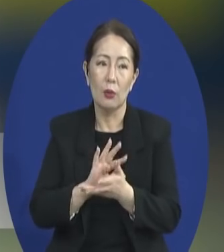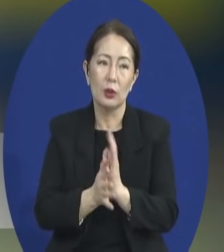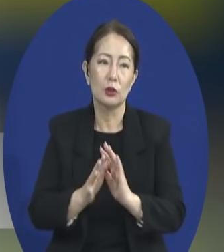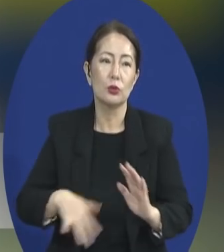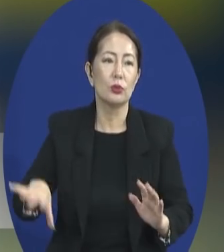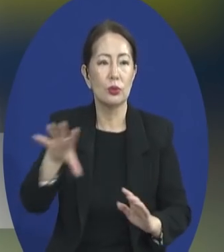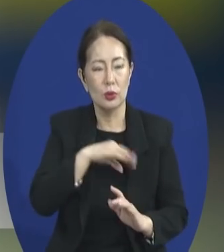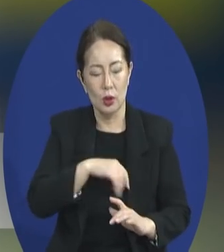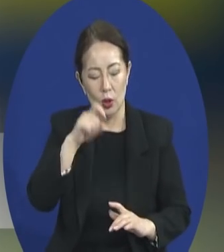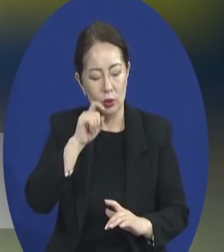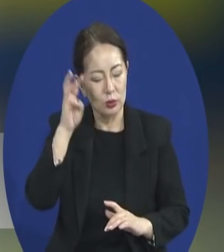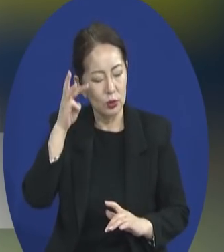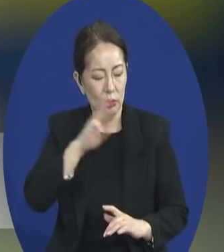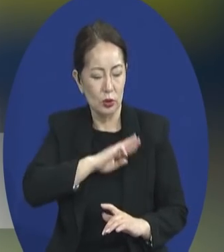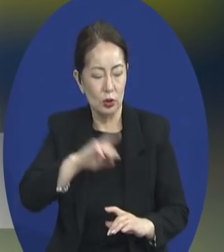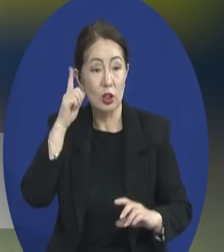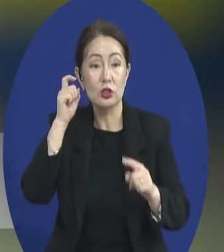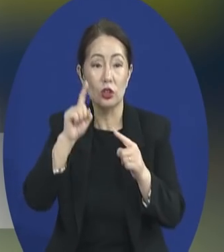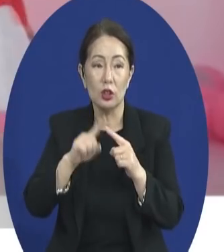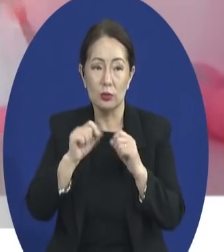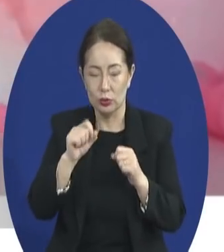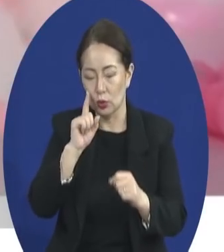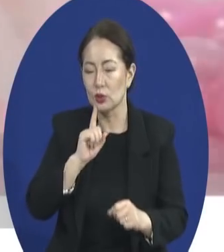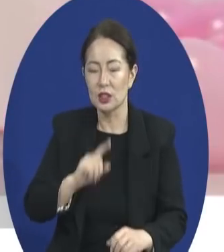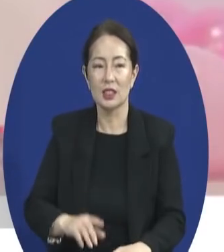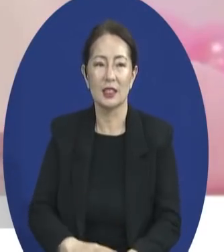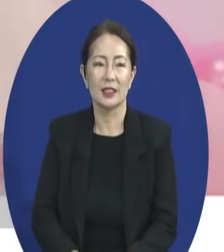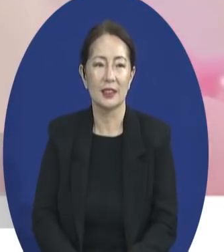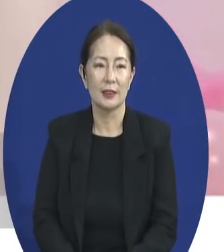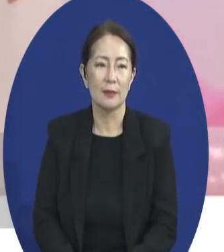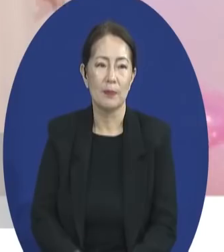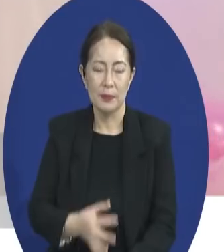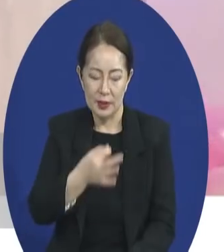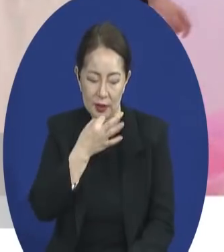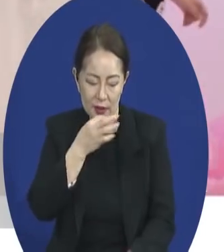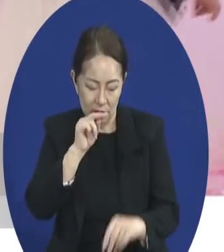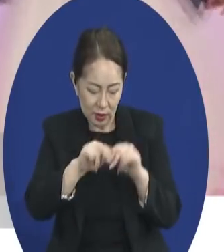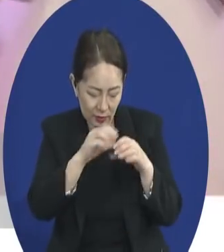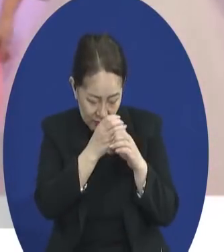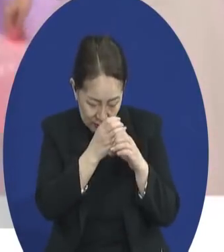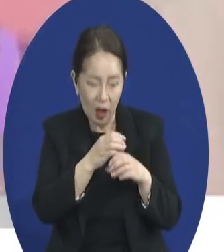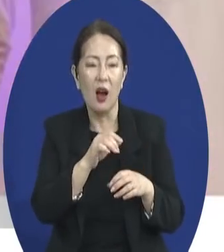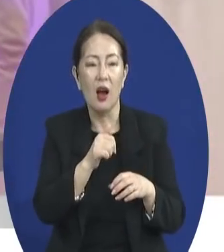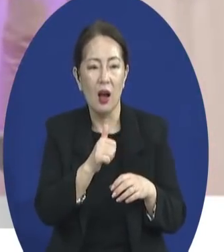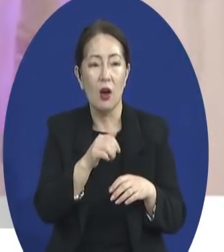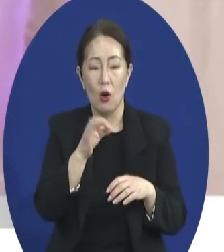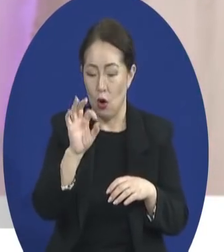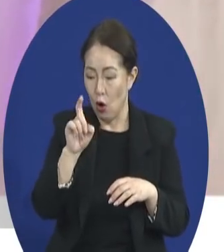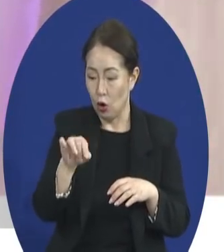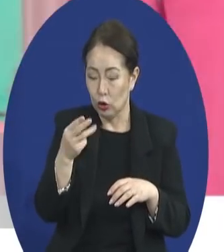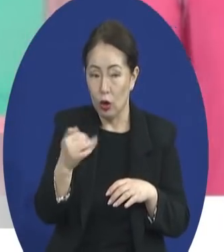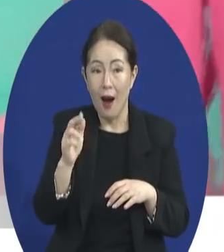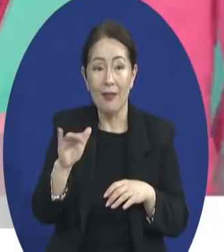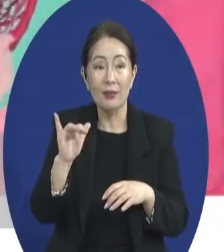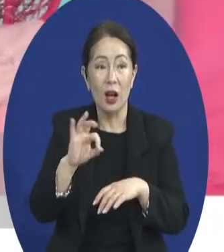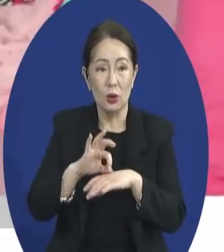хүсэл мөрөөдлийнхаа төлөө зоригтой байгаасаа гэж хүсдэг. Эрт илрүүлэг тууштай эмчилгээ хорт хавдрыг бүрэн эдгээдэг. Хамгийн